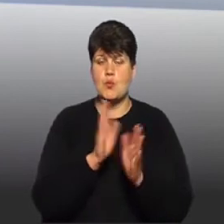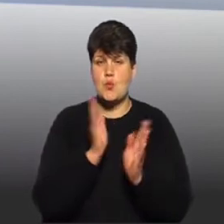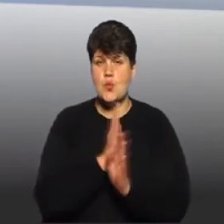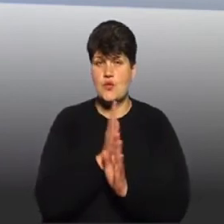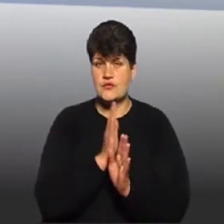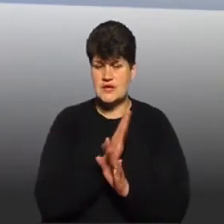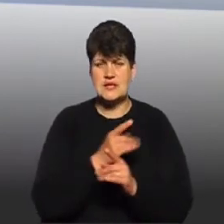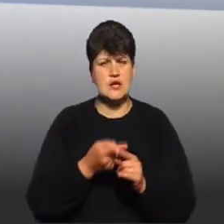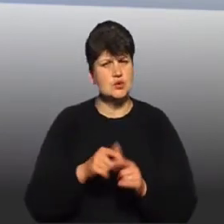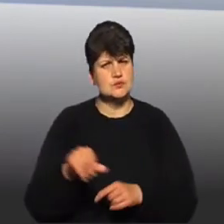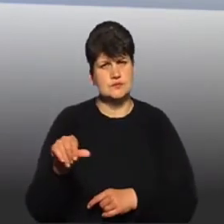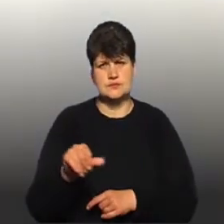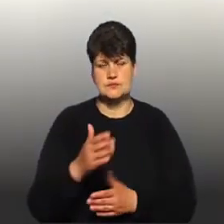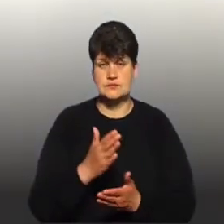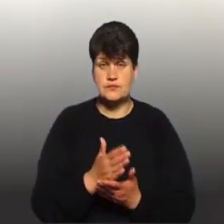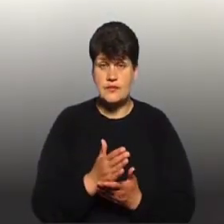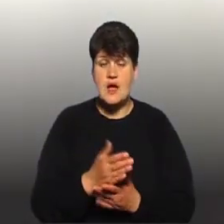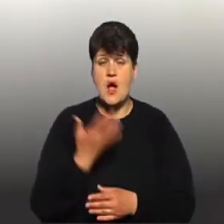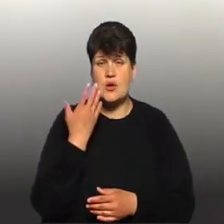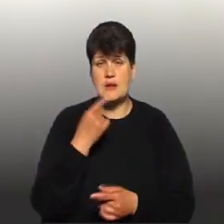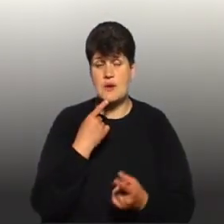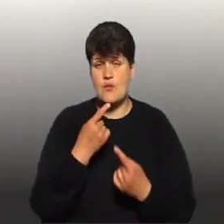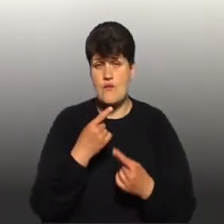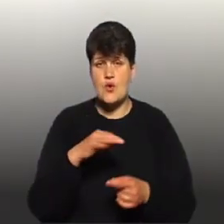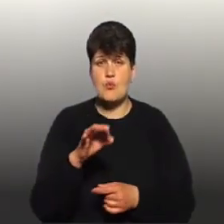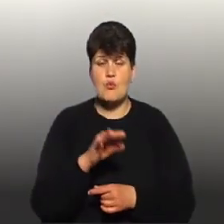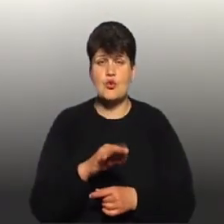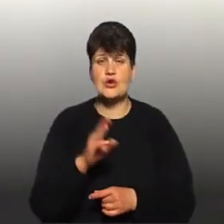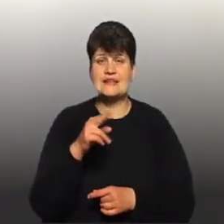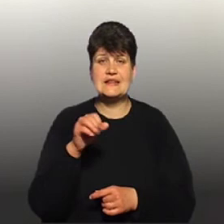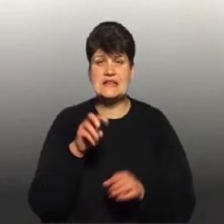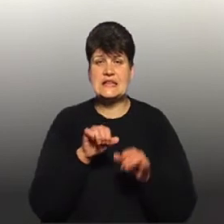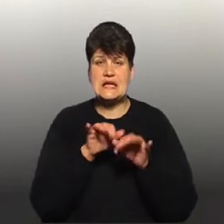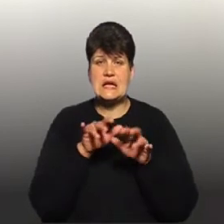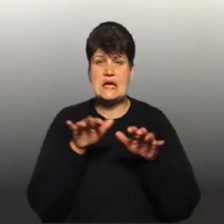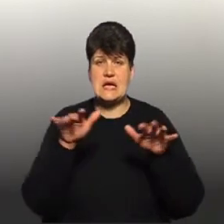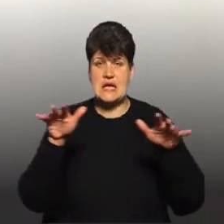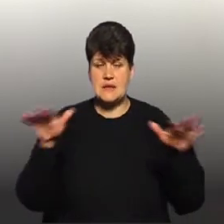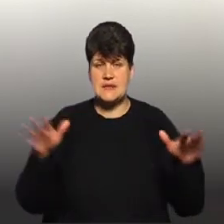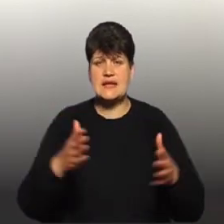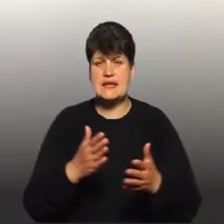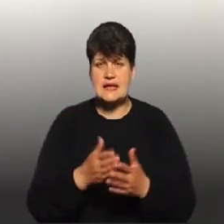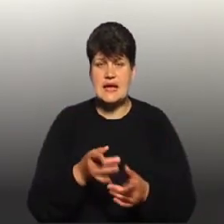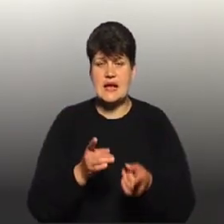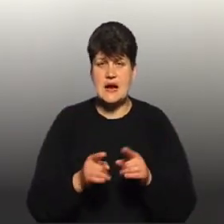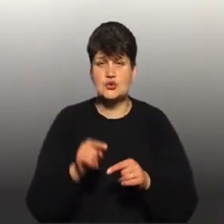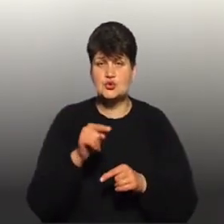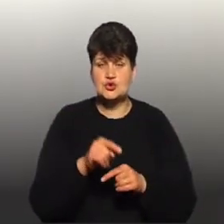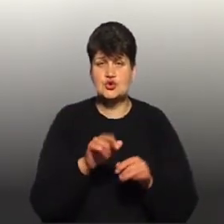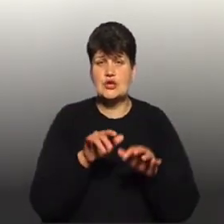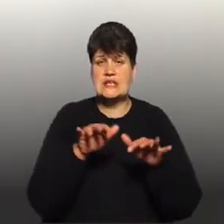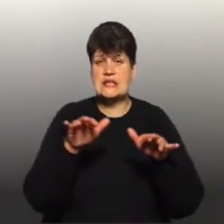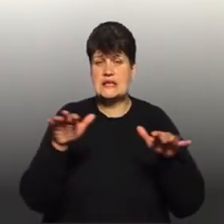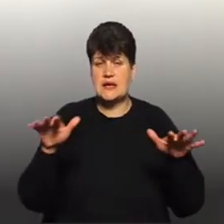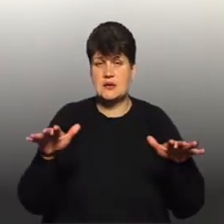шкідливими. Коли ми говоримо про задимлення, чи є реальність і можливість, що з того диму випаде якийсь особливий